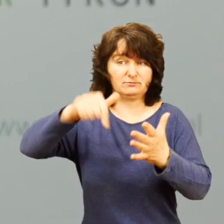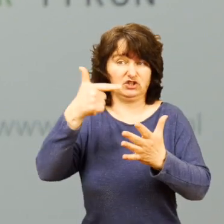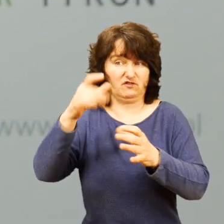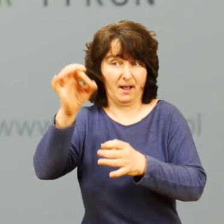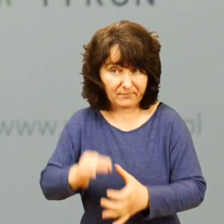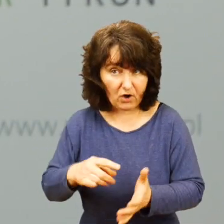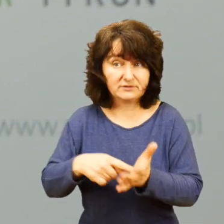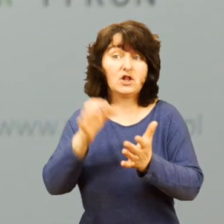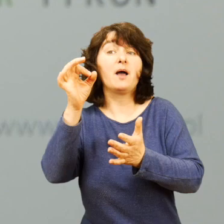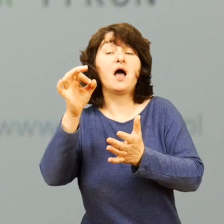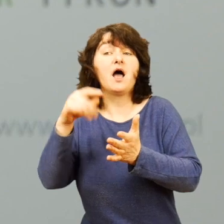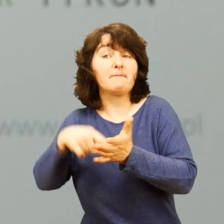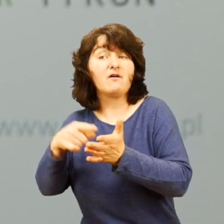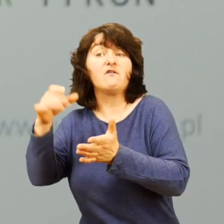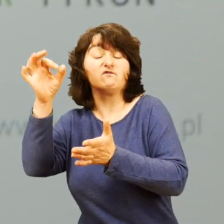o współczynnik